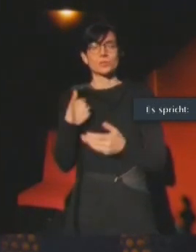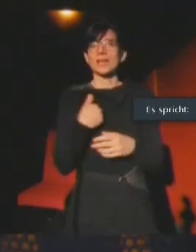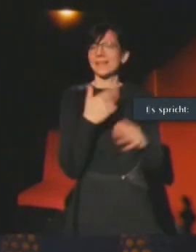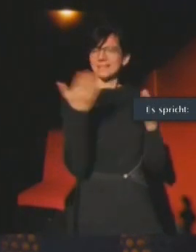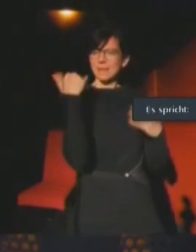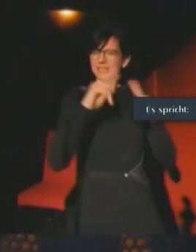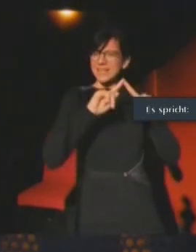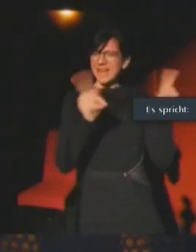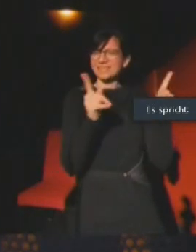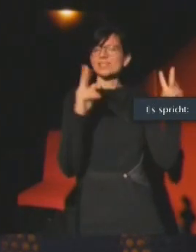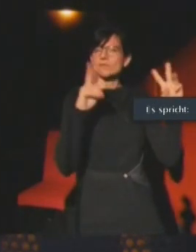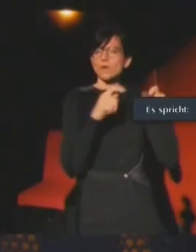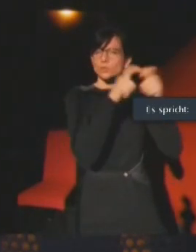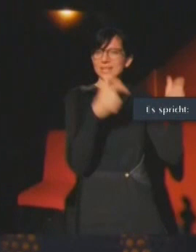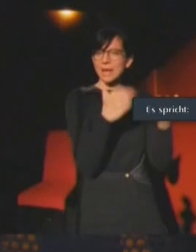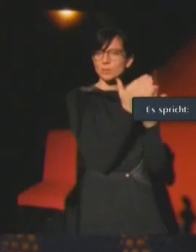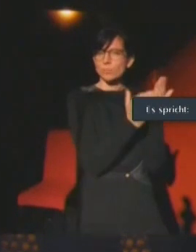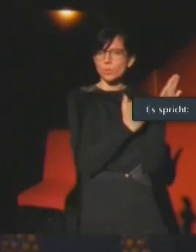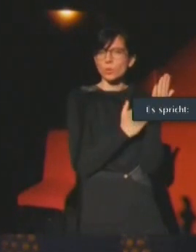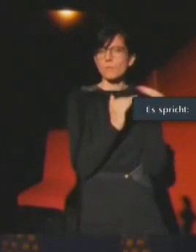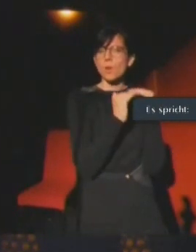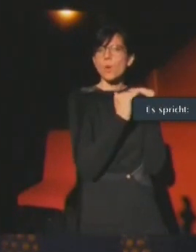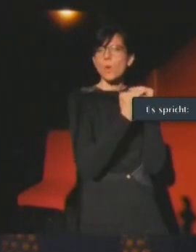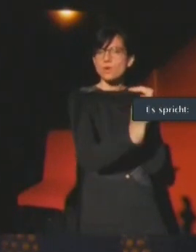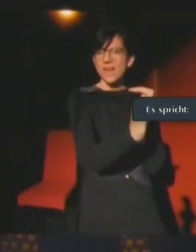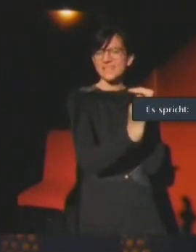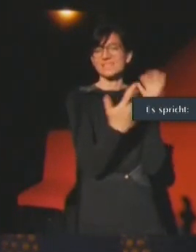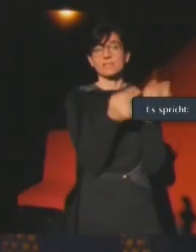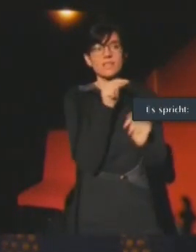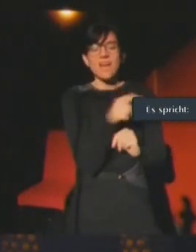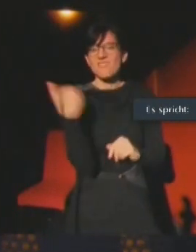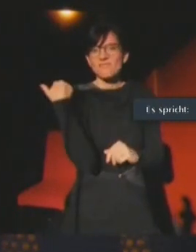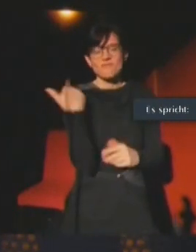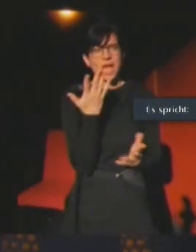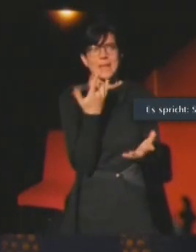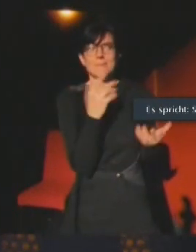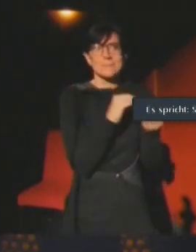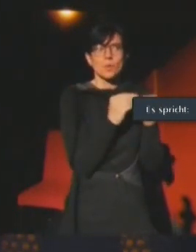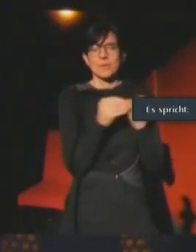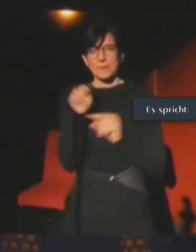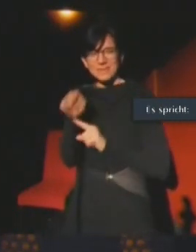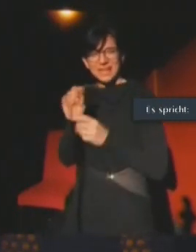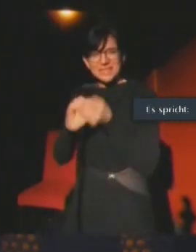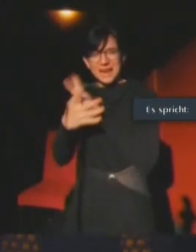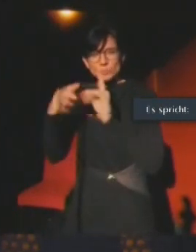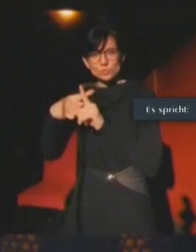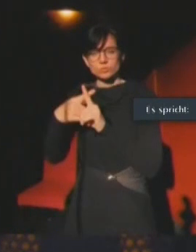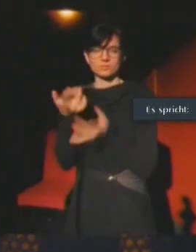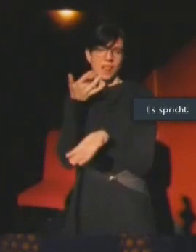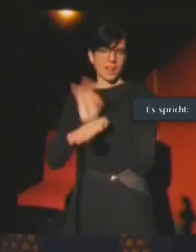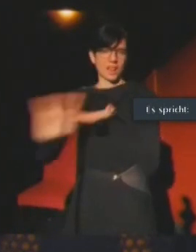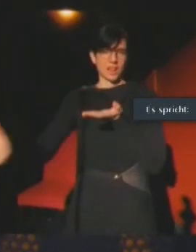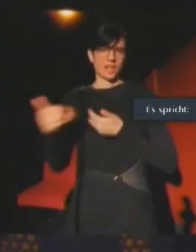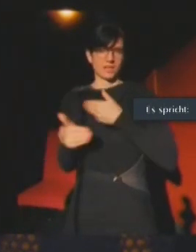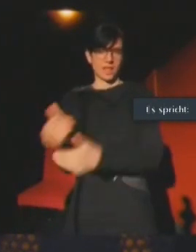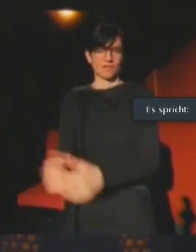das Forschungsrahmenprogramm, aber Erasmus Plus nie. Das war ein Selbstläufer. Und die einzelnen Mitgliedstaaten haben sich damals eher